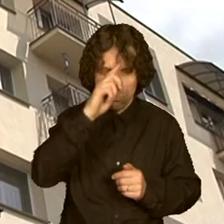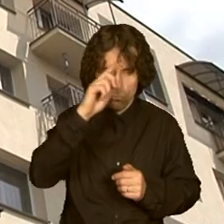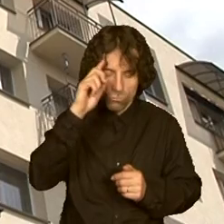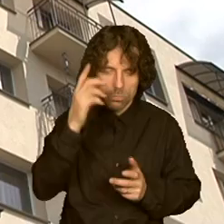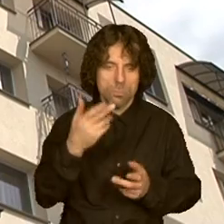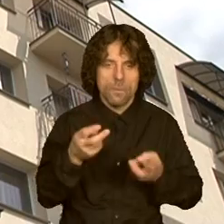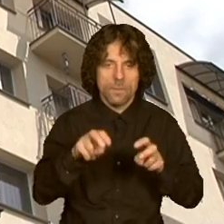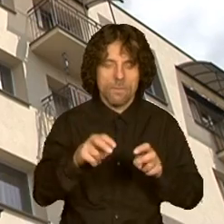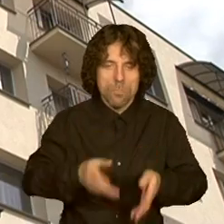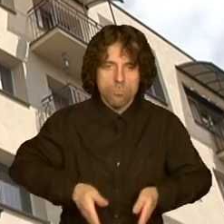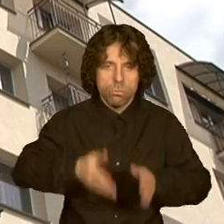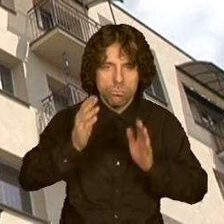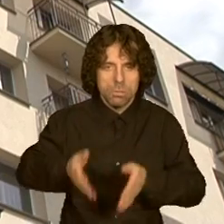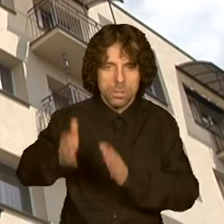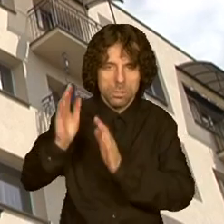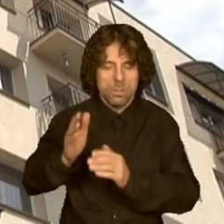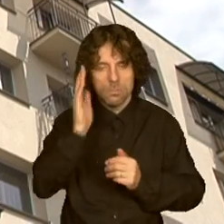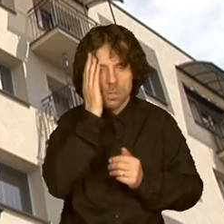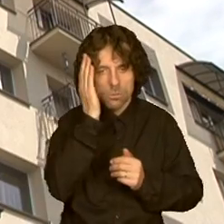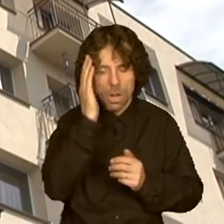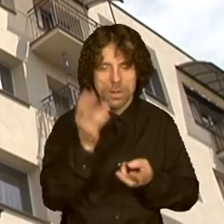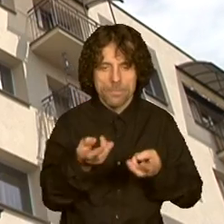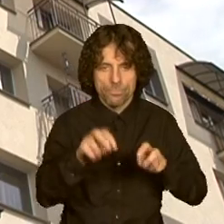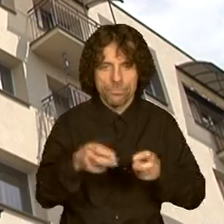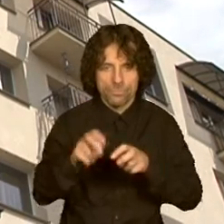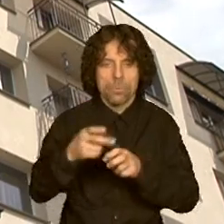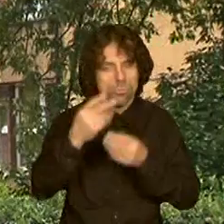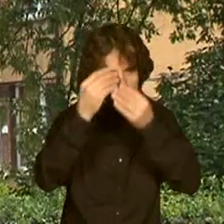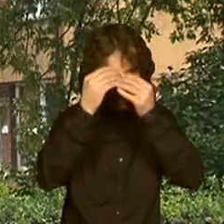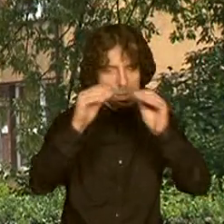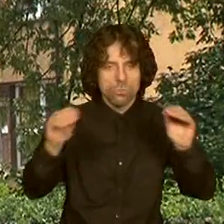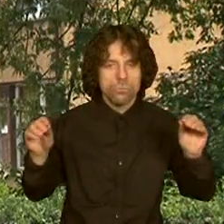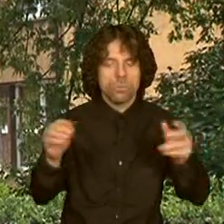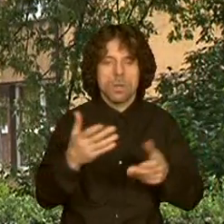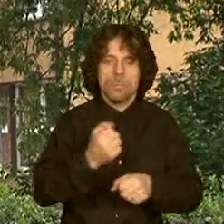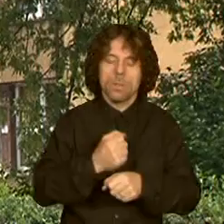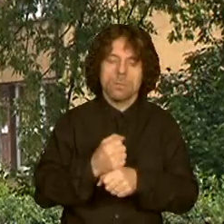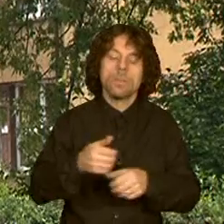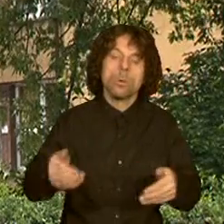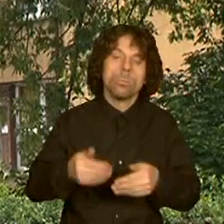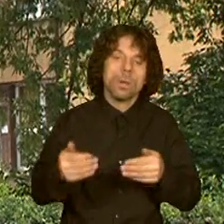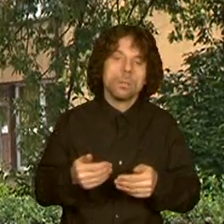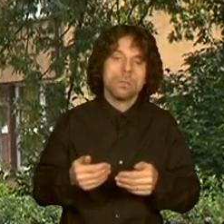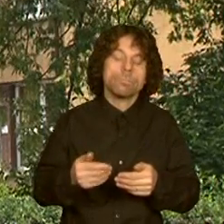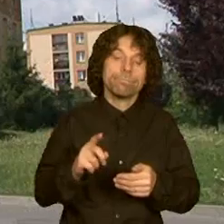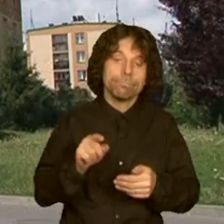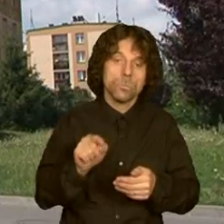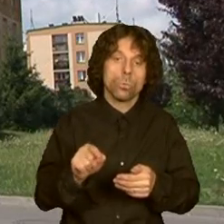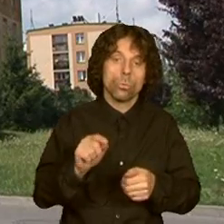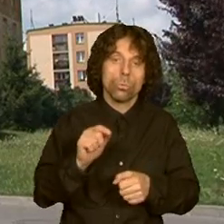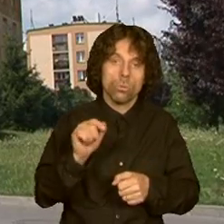załogi. Tu powstawały budynki, tu powstawały mieszkania, tu był szacunek dla pracownika